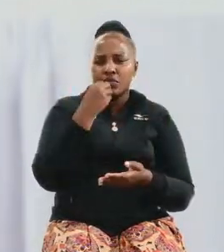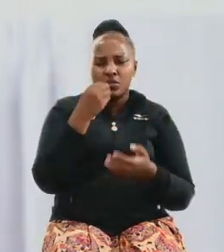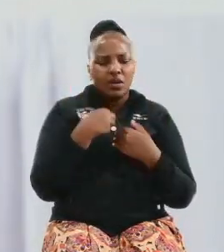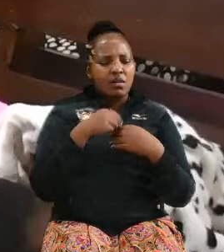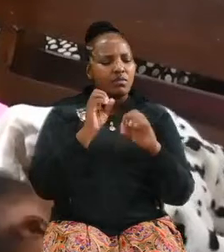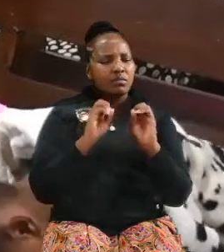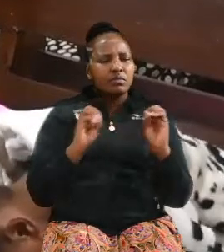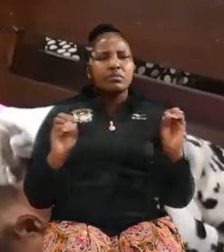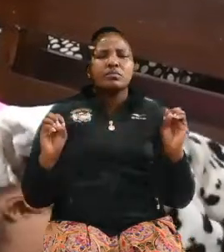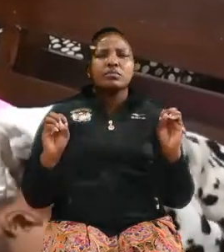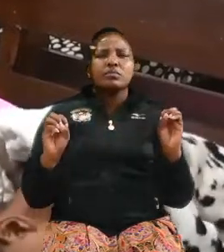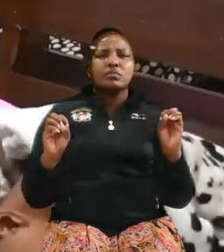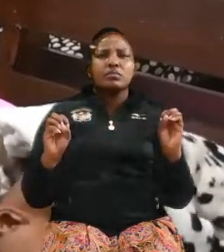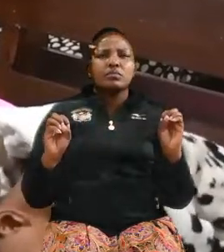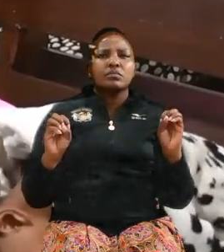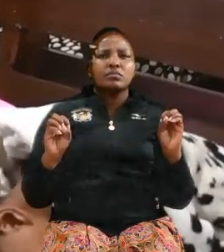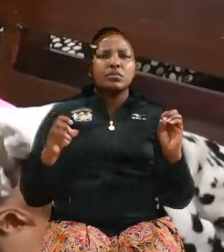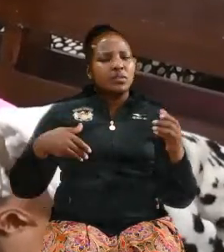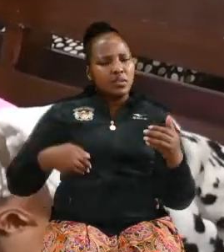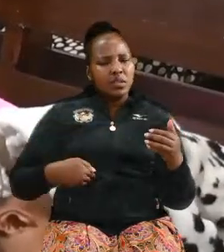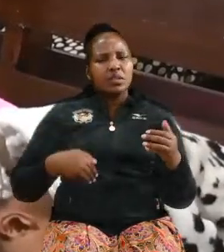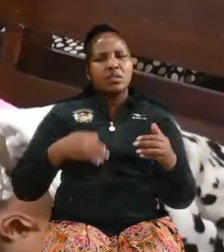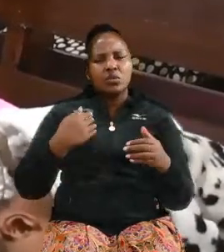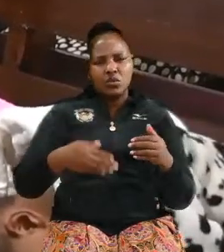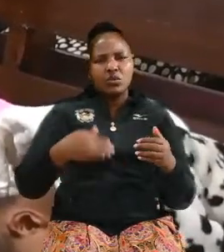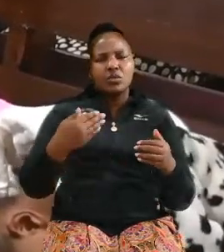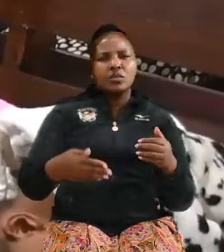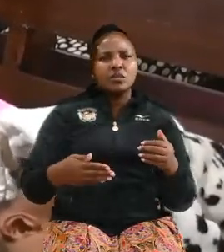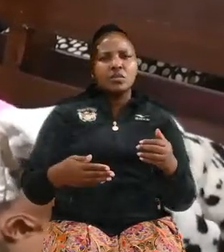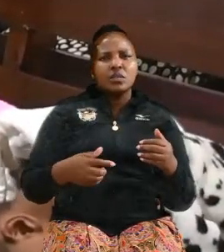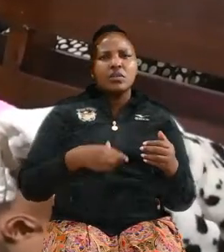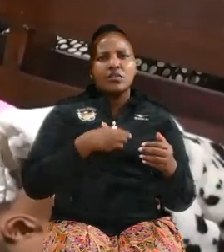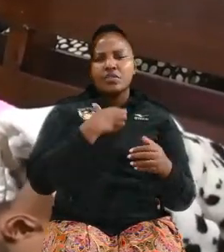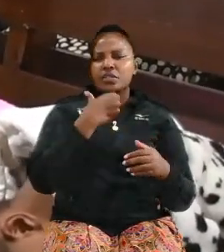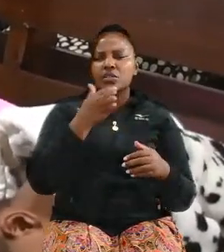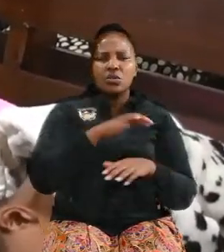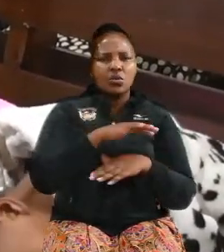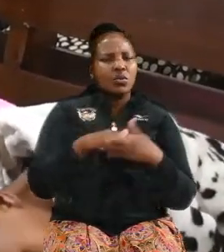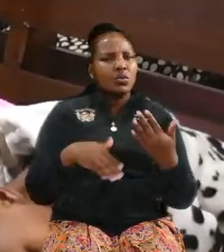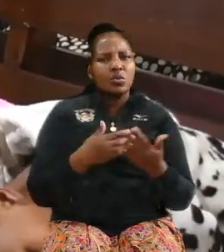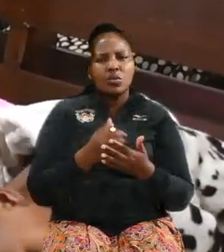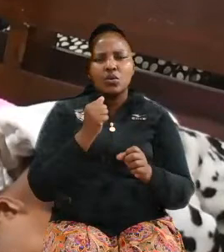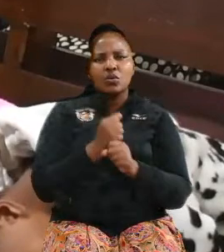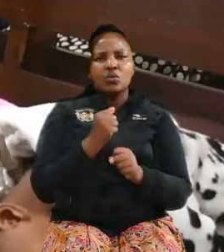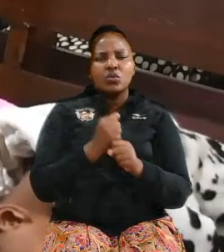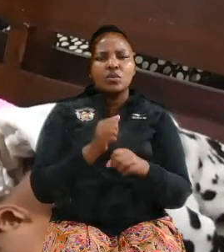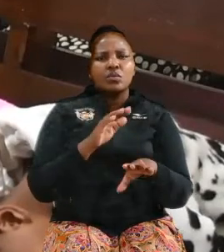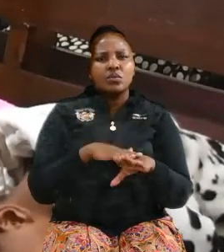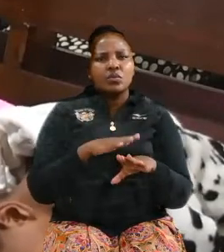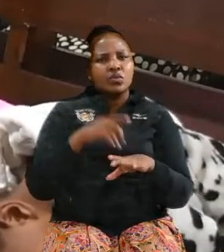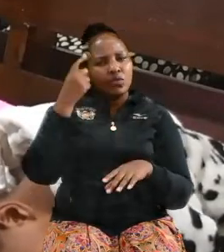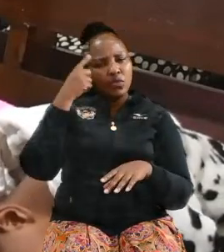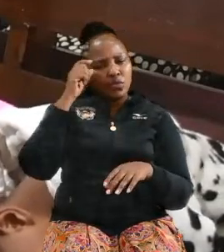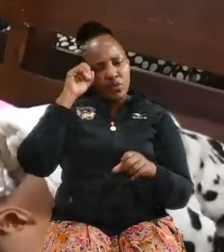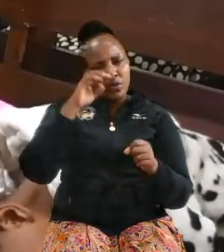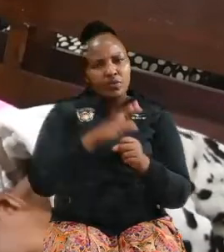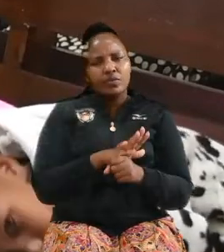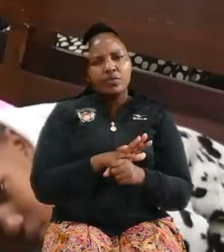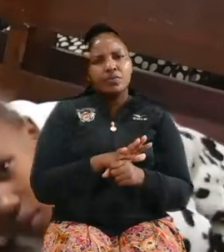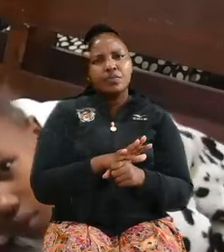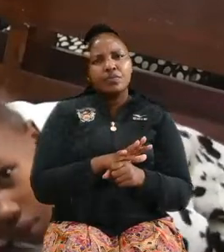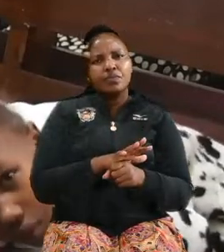kukula Jehova, wanalala wakiwa njaa Bwana. Tembea kule Bwana na utende mema kwa kuwa wewe ni